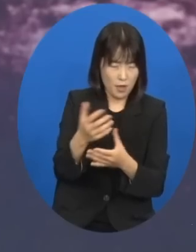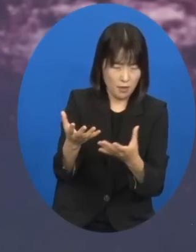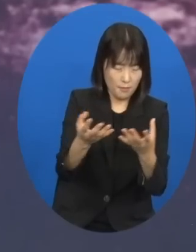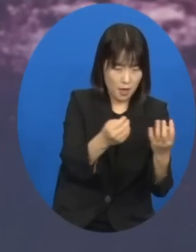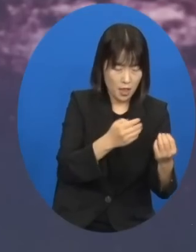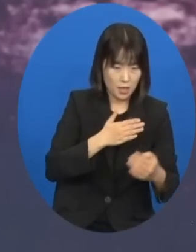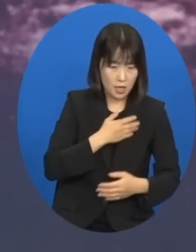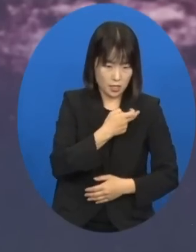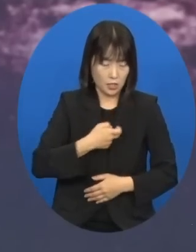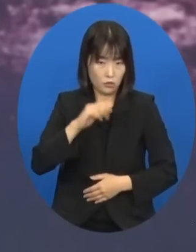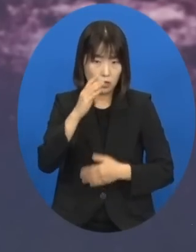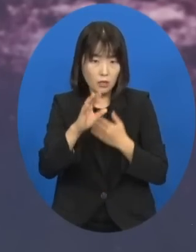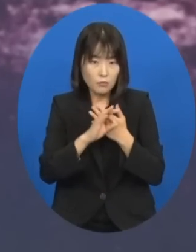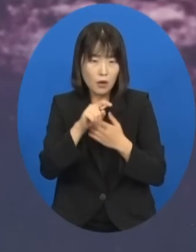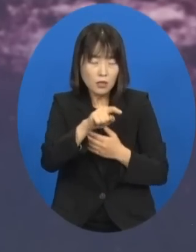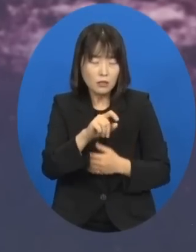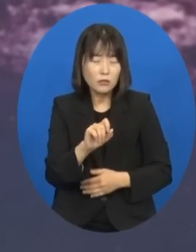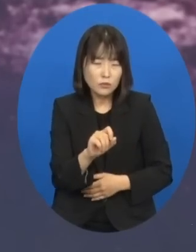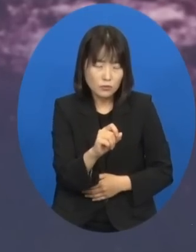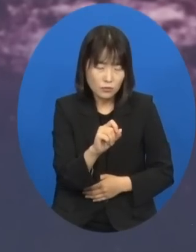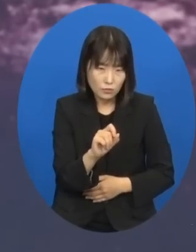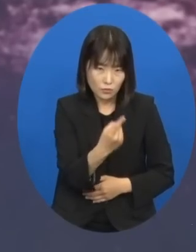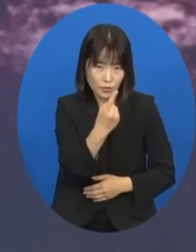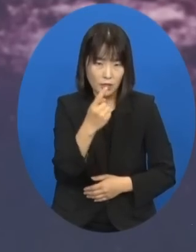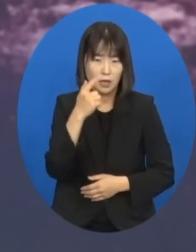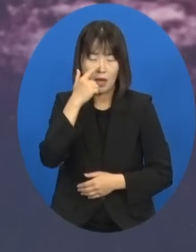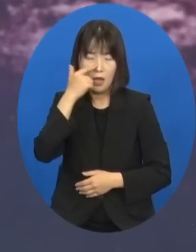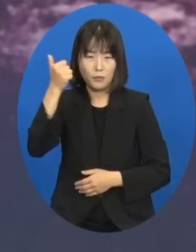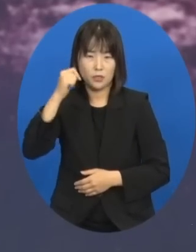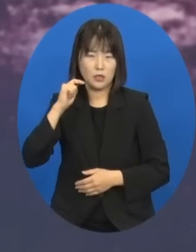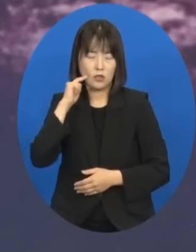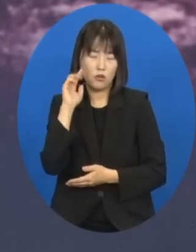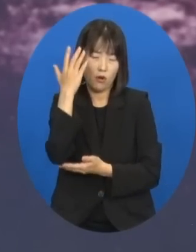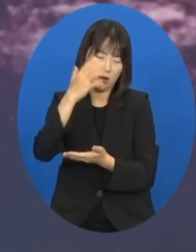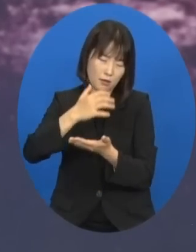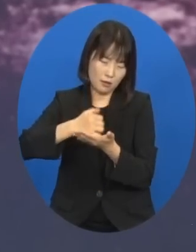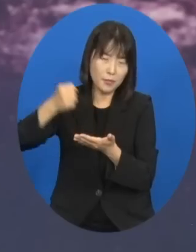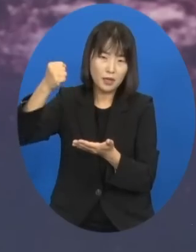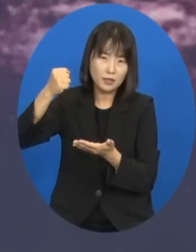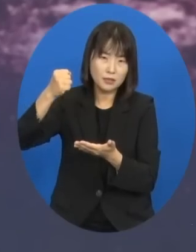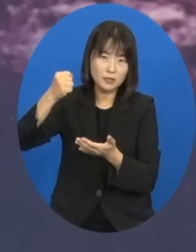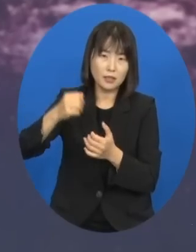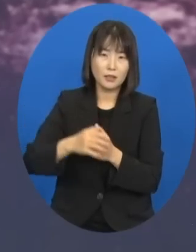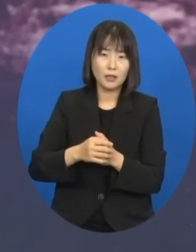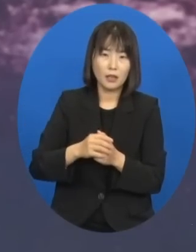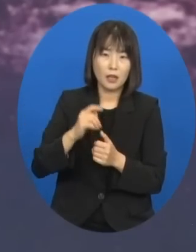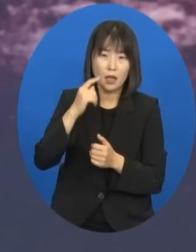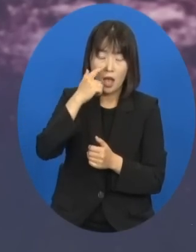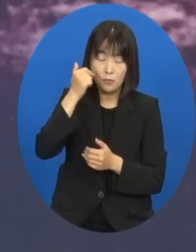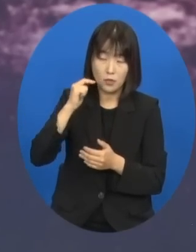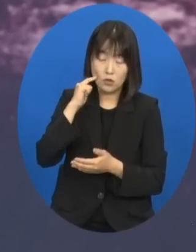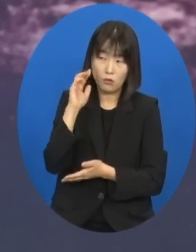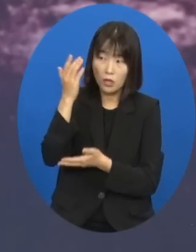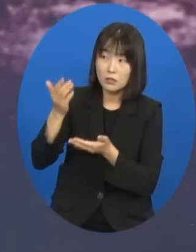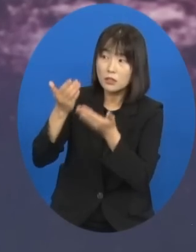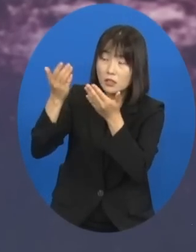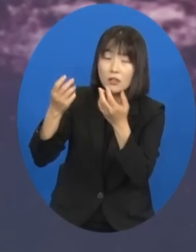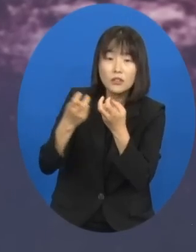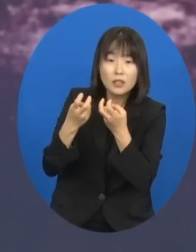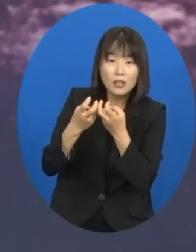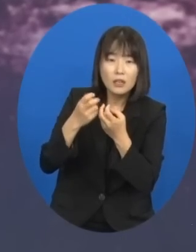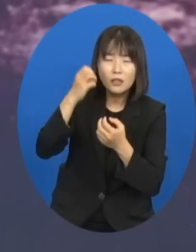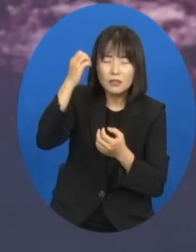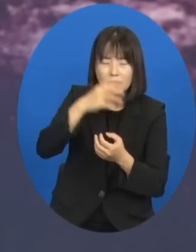되면 이것으로 내 아버지께서 영광을 받을 것이다. 따지고 보면 아버지께 어떻게 영광을 드리느냐? 딱 하나입니다. 그냥 주님